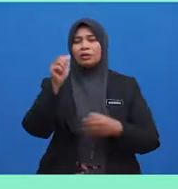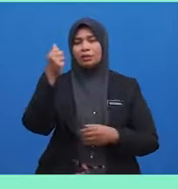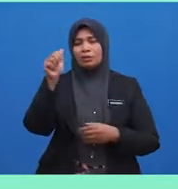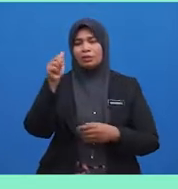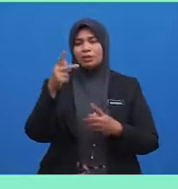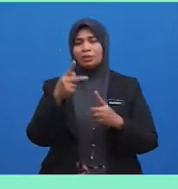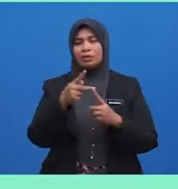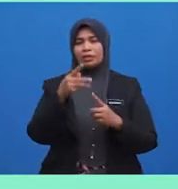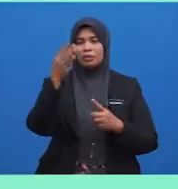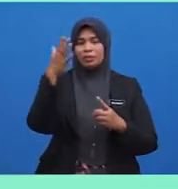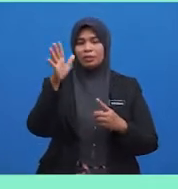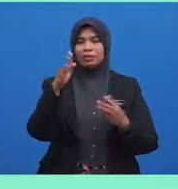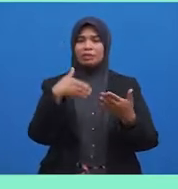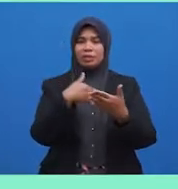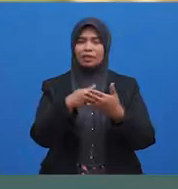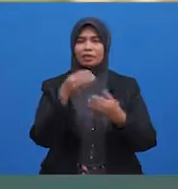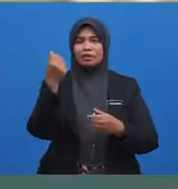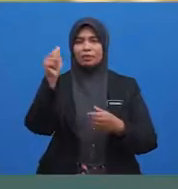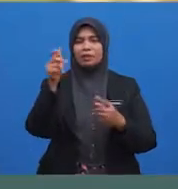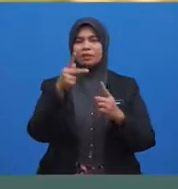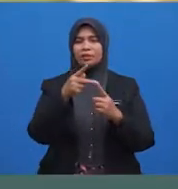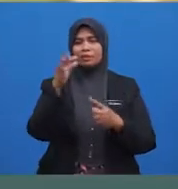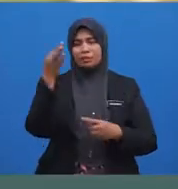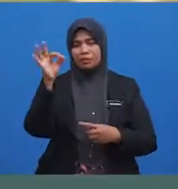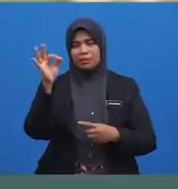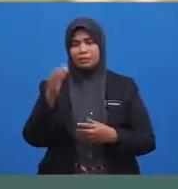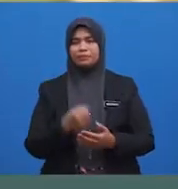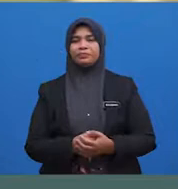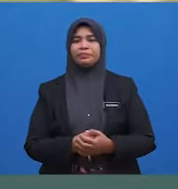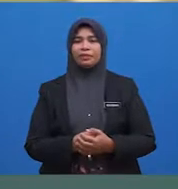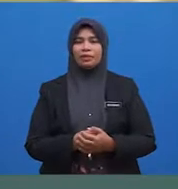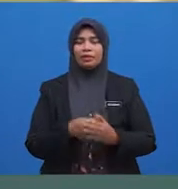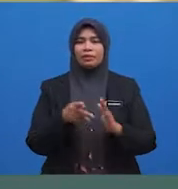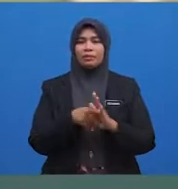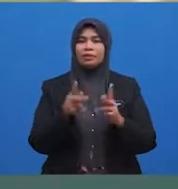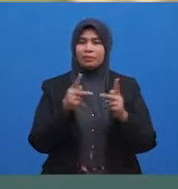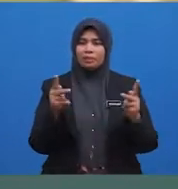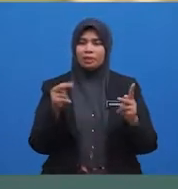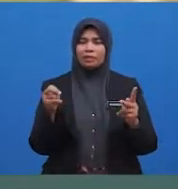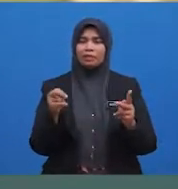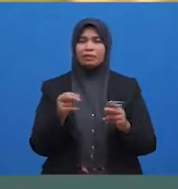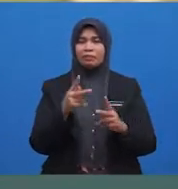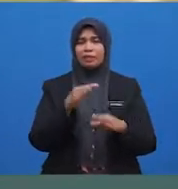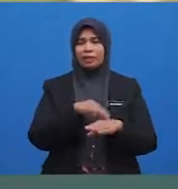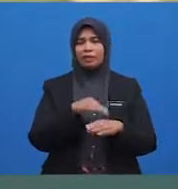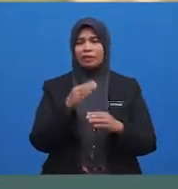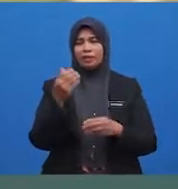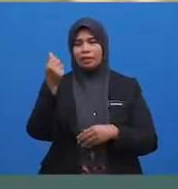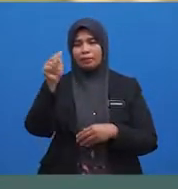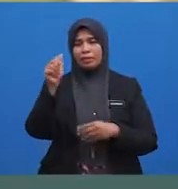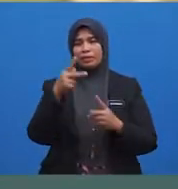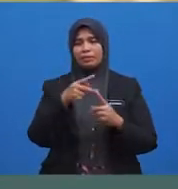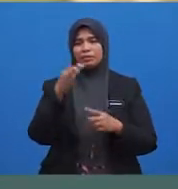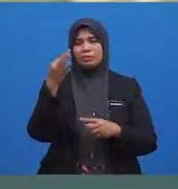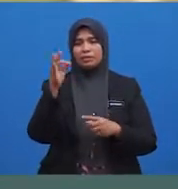abad ke-19. Perkembangan biji timah terutama pada abad ke-19 menjadikan Perak,